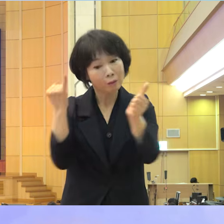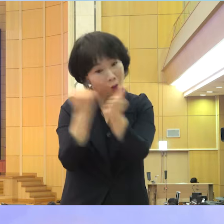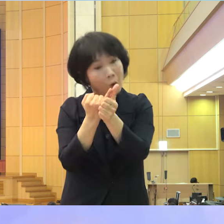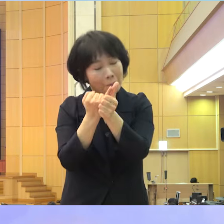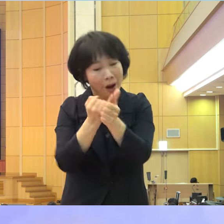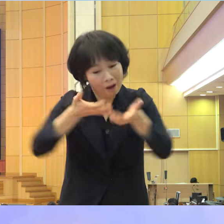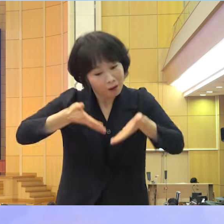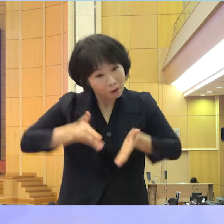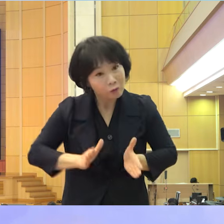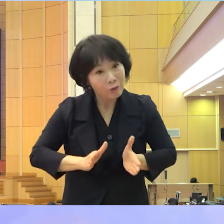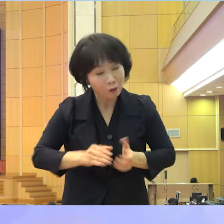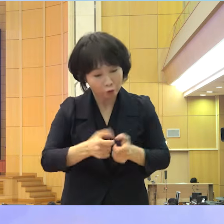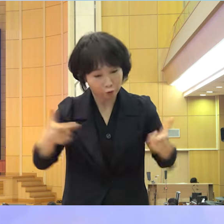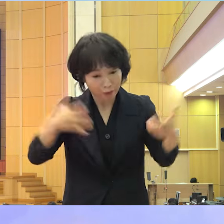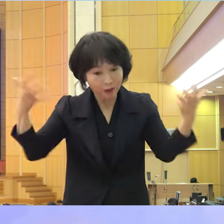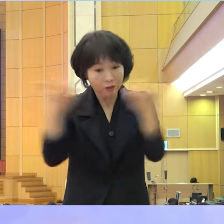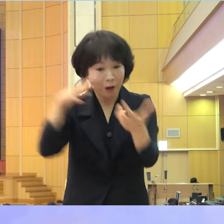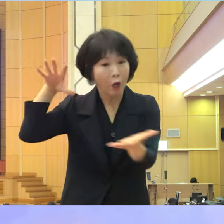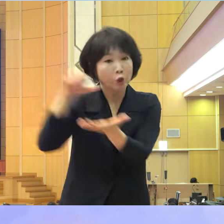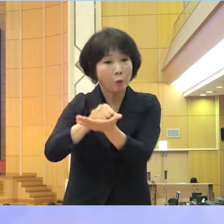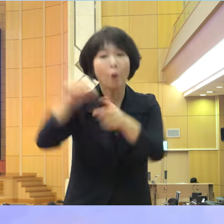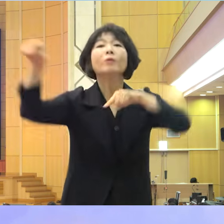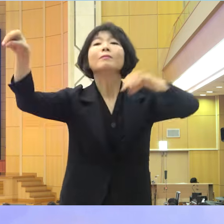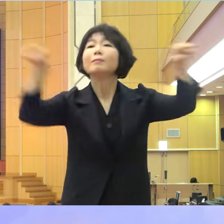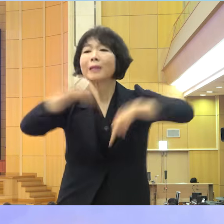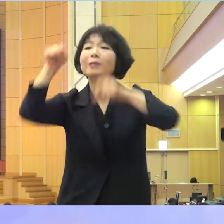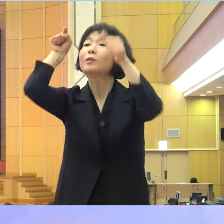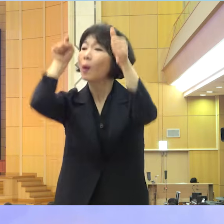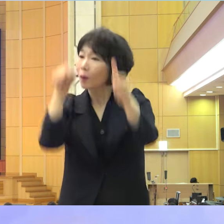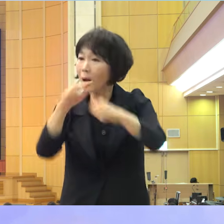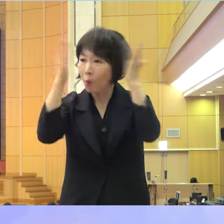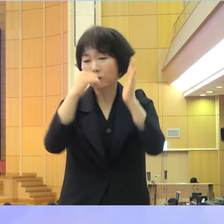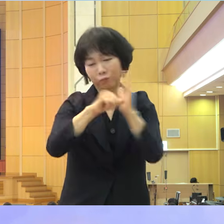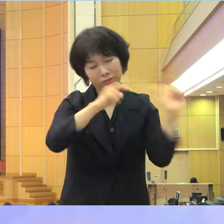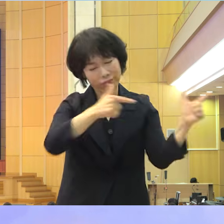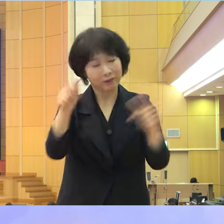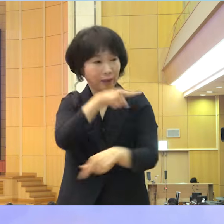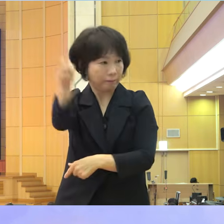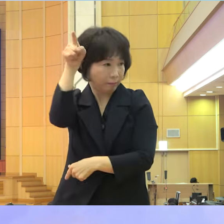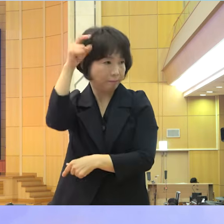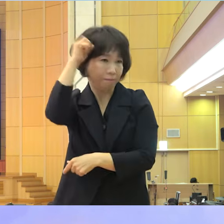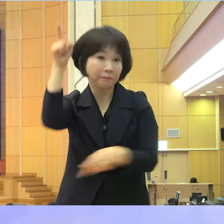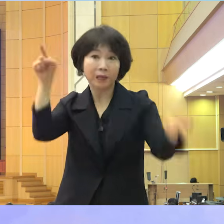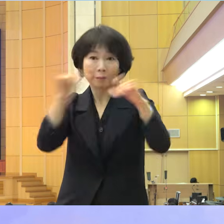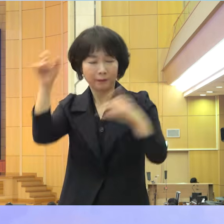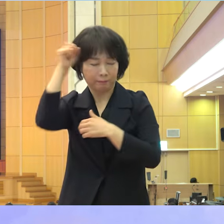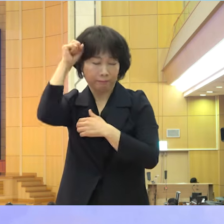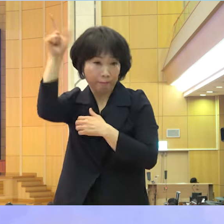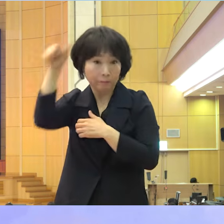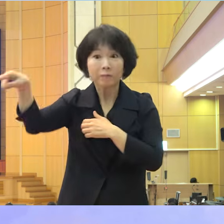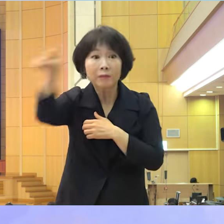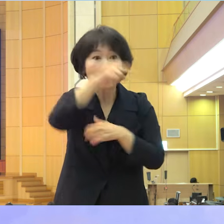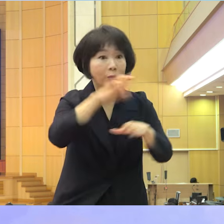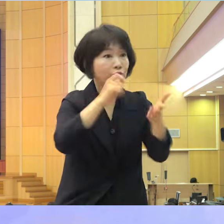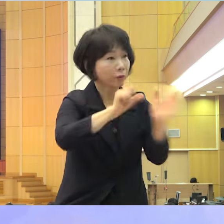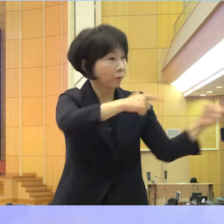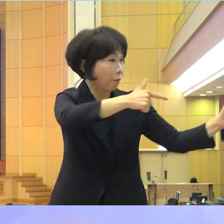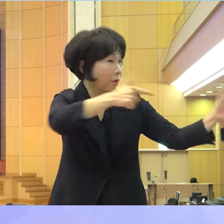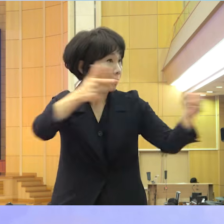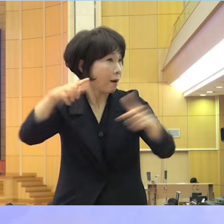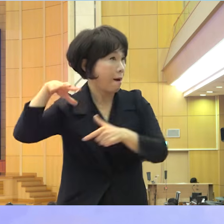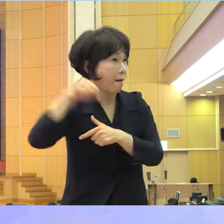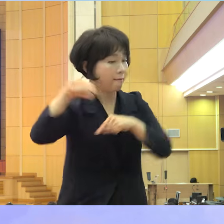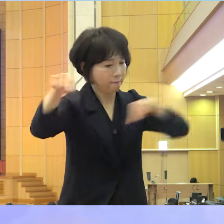번성, 충만, 정복 다스리게 돼 있어요. 만물의 영장으로서 모든 만물을 다스리게 돼